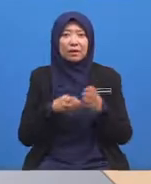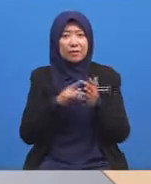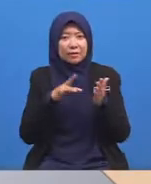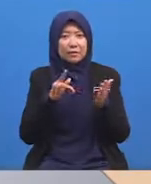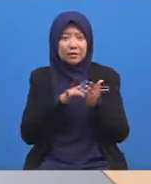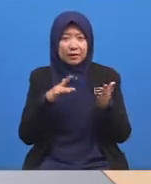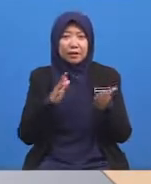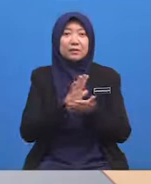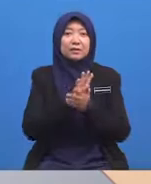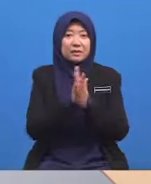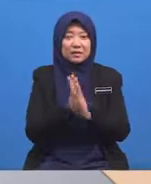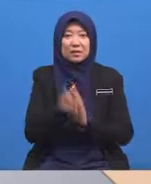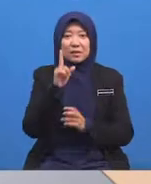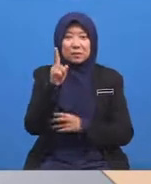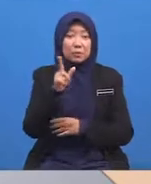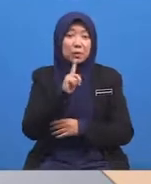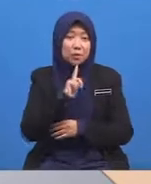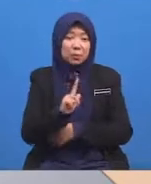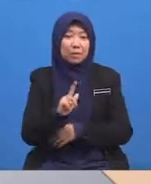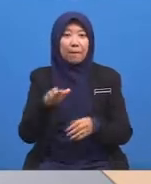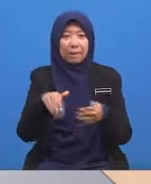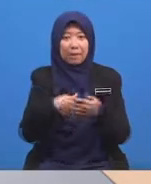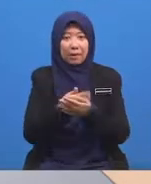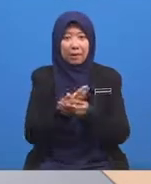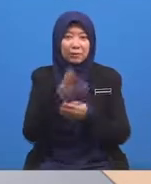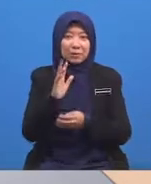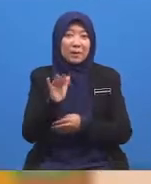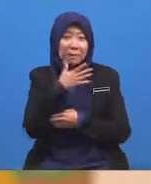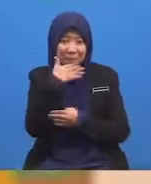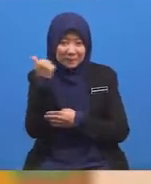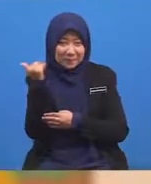Kadangkala, ia menjadi satu larutan baharu yang menarik.